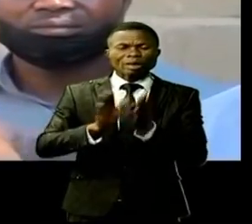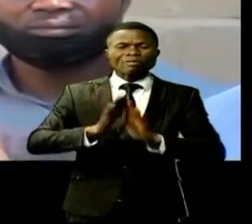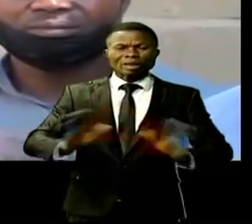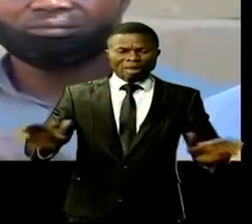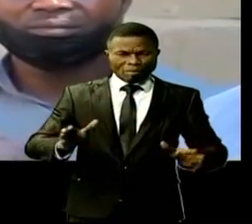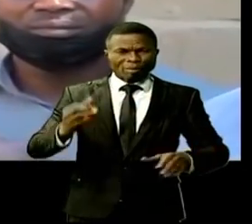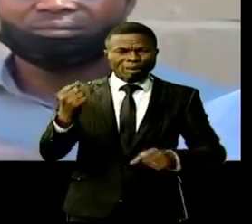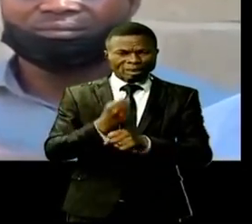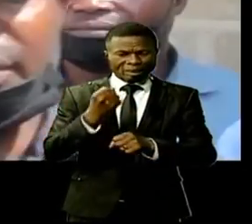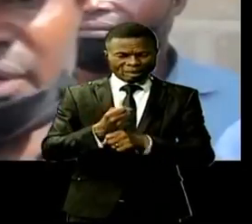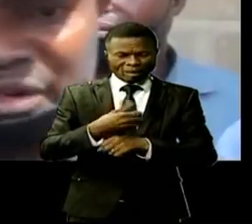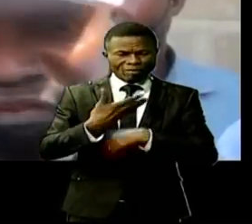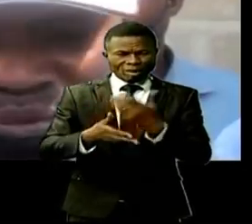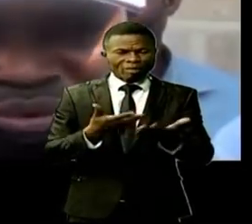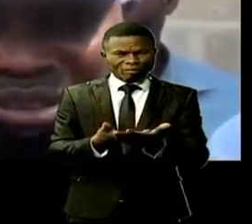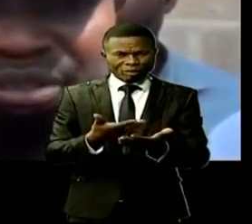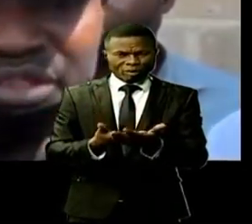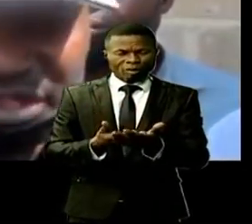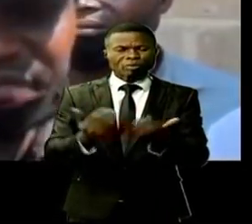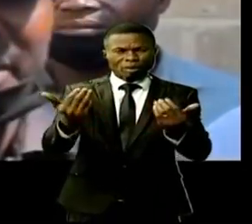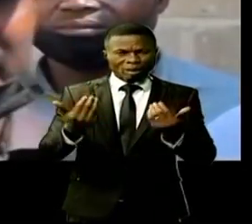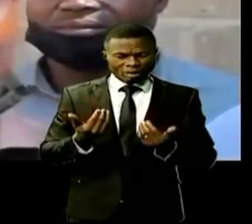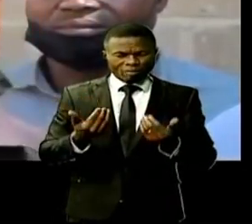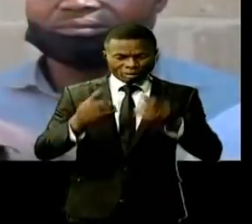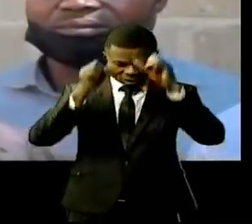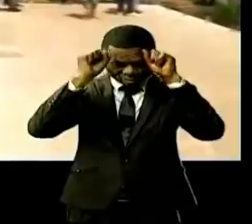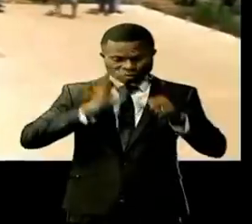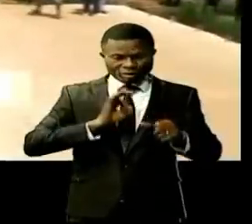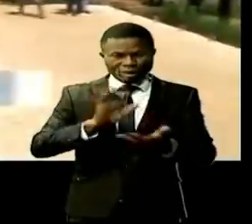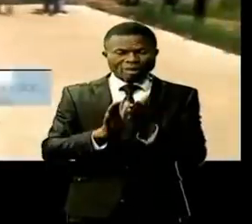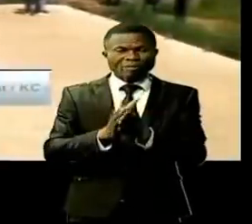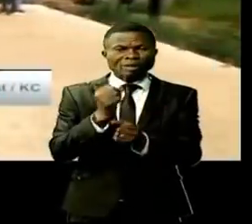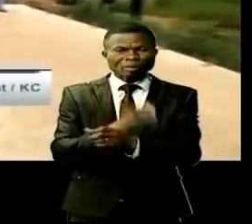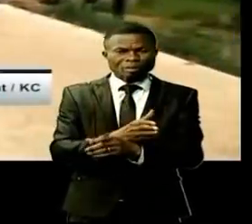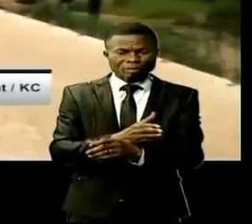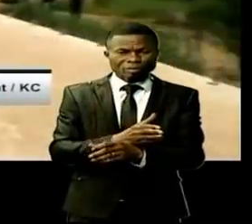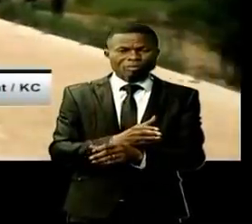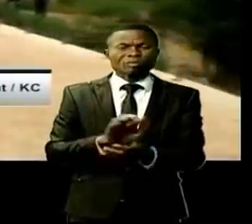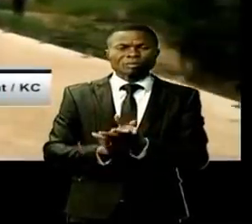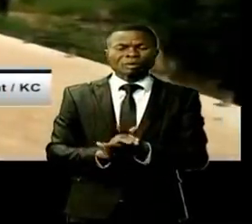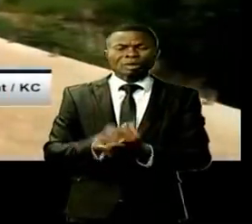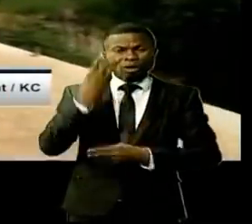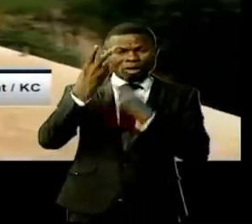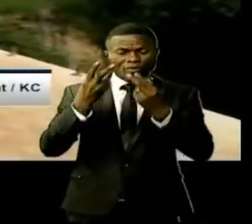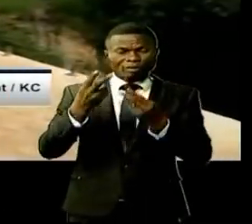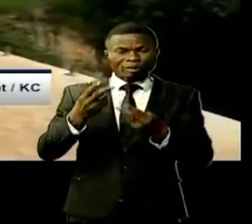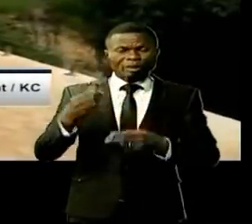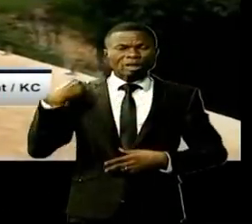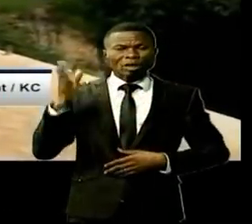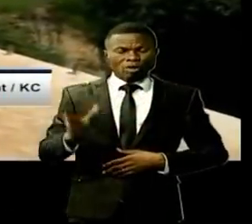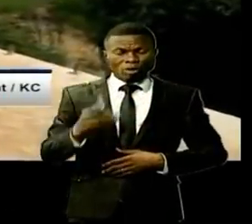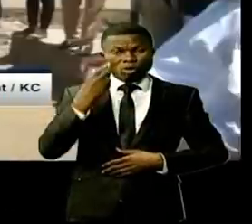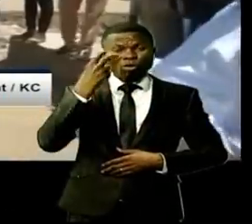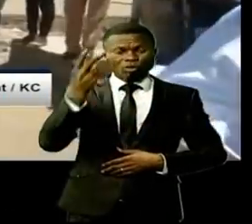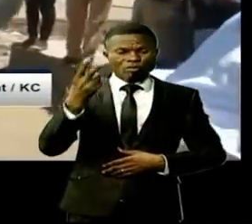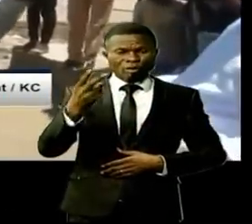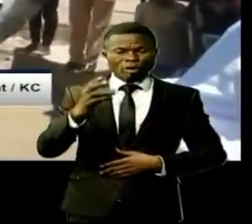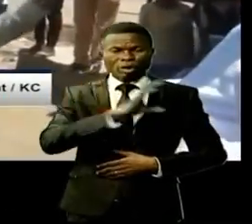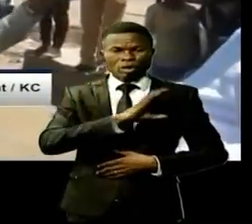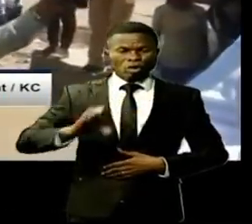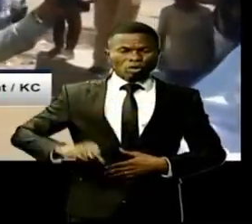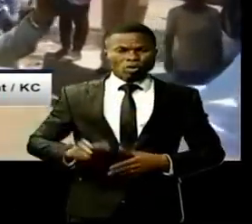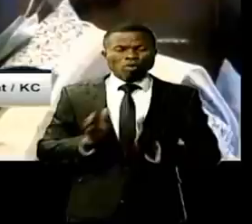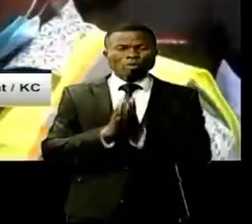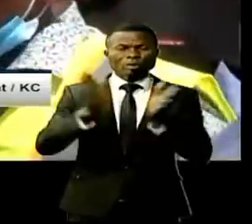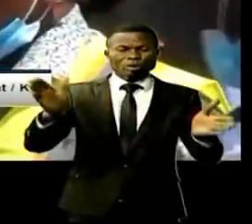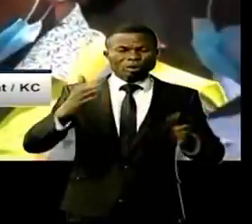dans cette matérialisation de la volonté du chef de l'État. Dans la suite de l'autorité provinciale, on a noté la présence du commissaire général